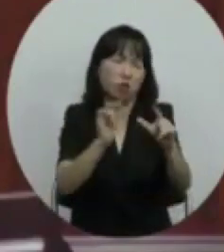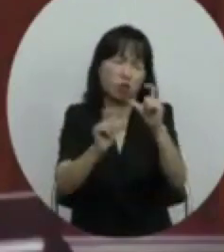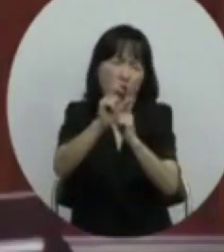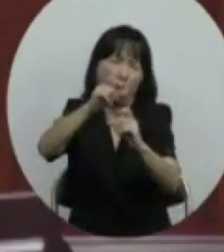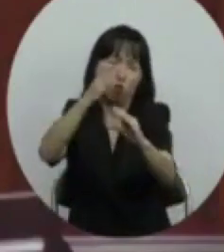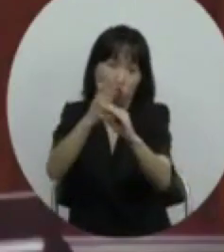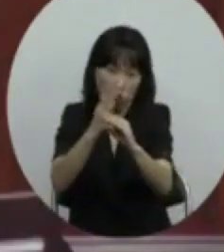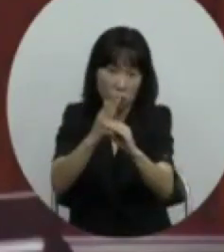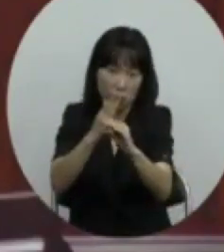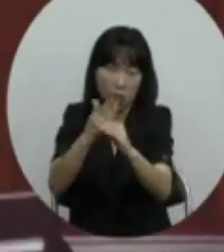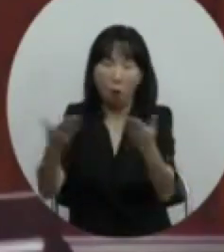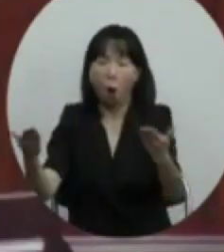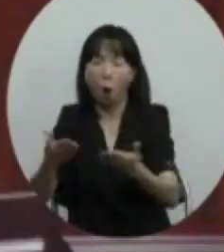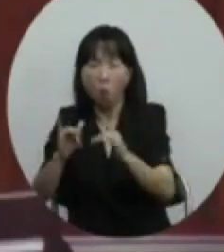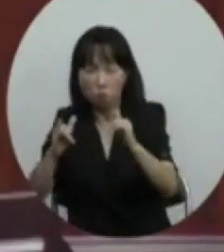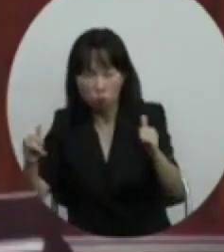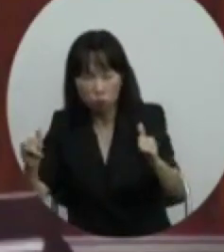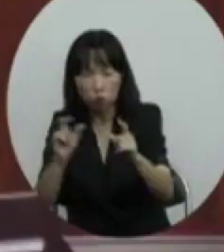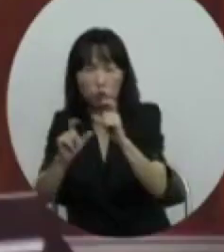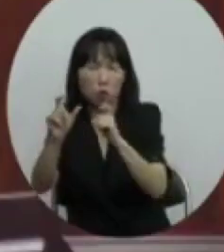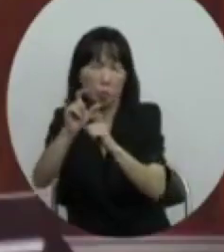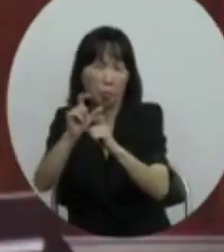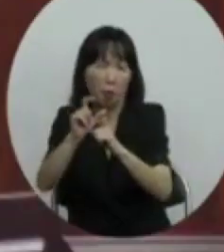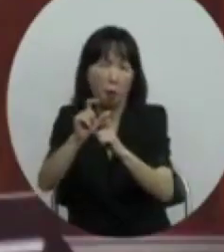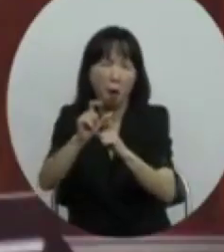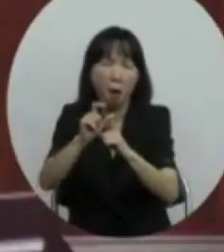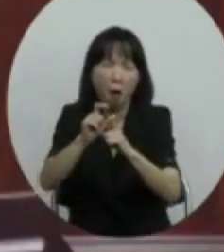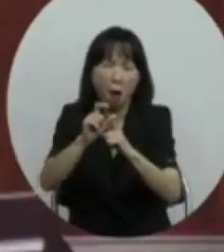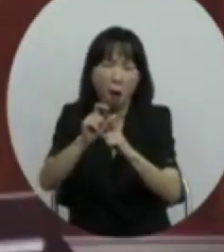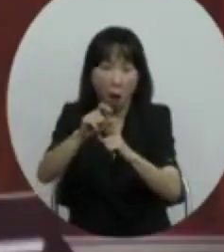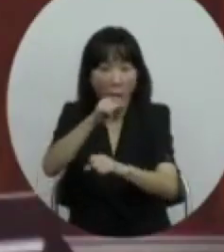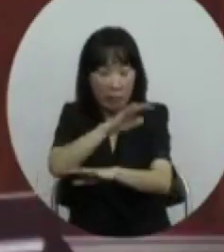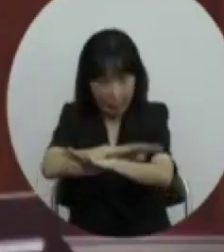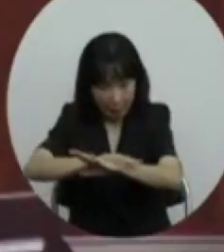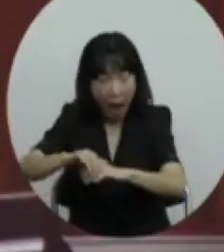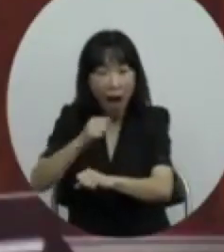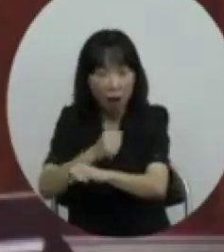업무 효율과 주민 편익을 높이고자 노력하였습니다.